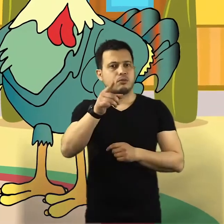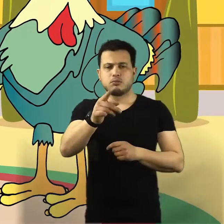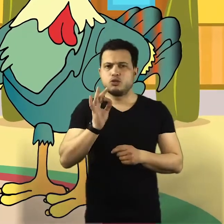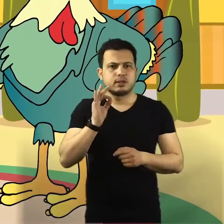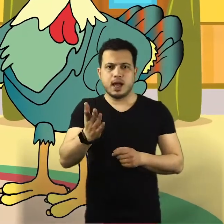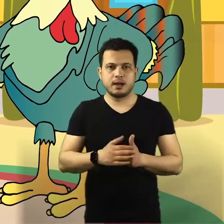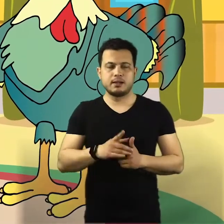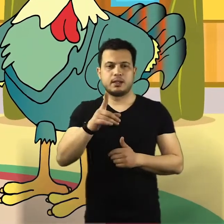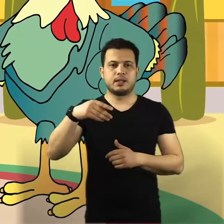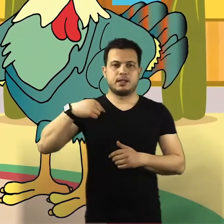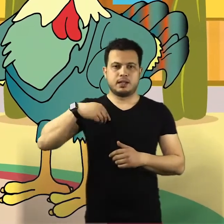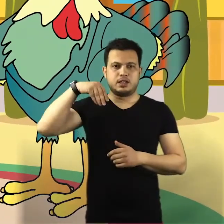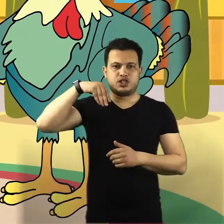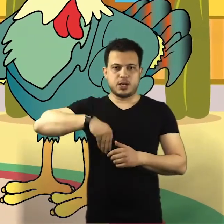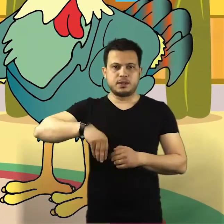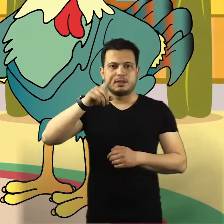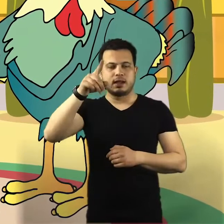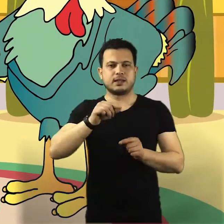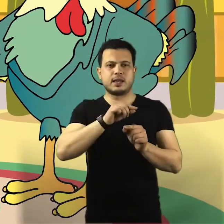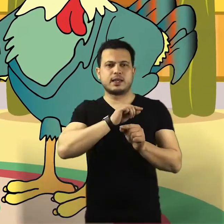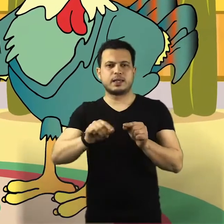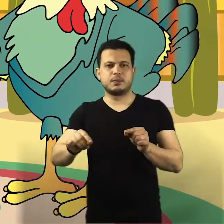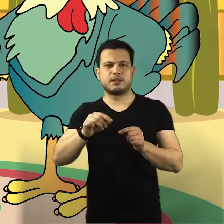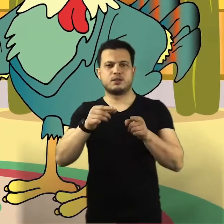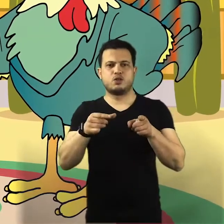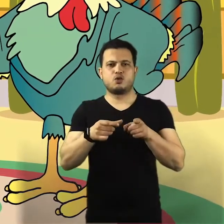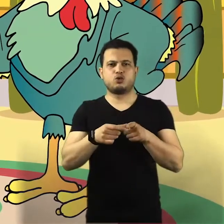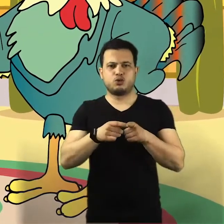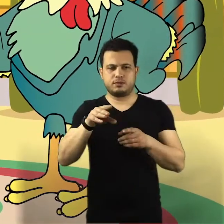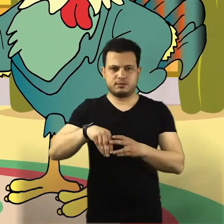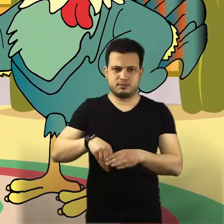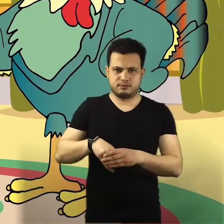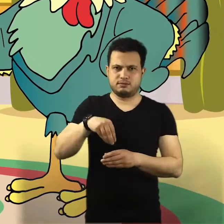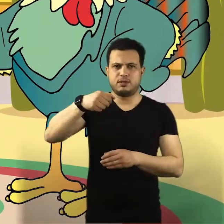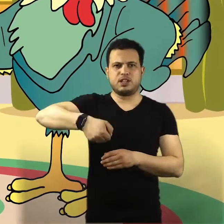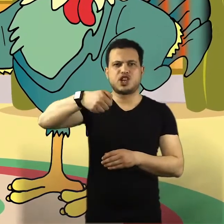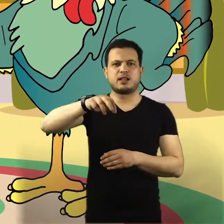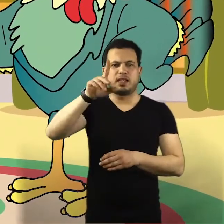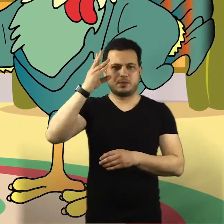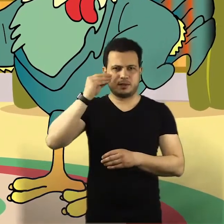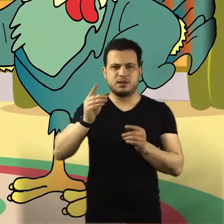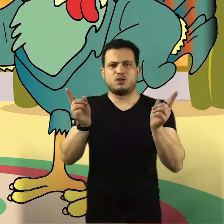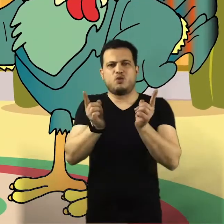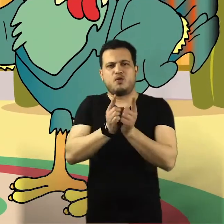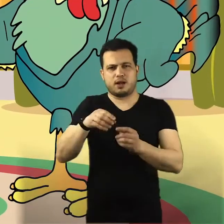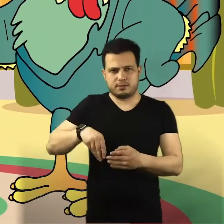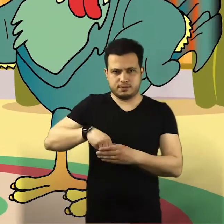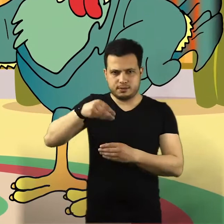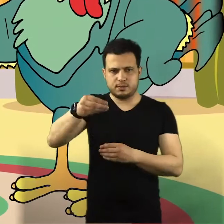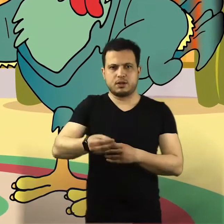Horoz cebinden kibrit kutusundan bile küçük bir çanta çıkardı Ardından yere koyup